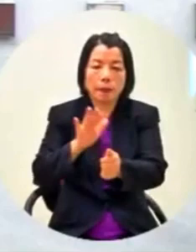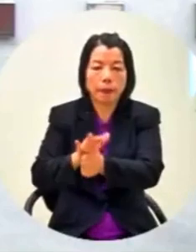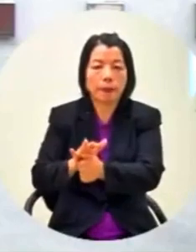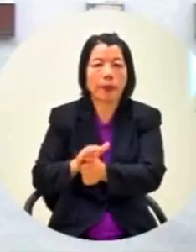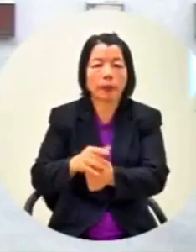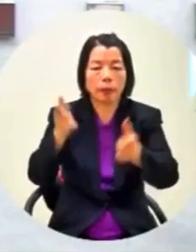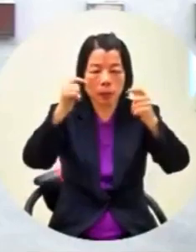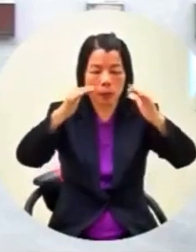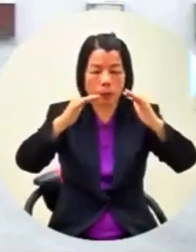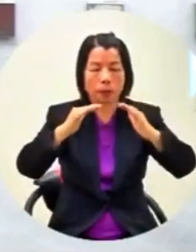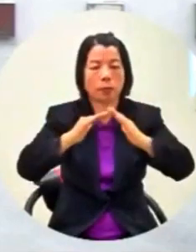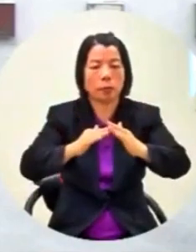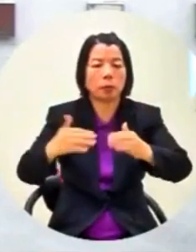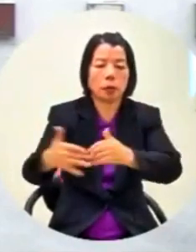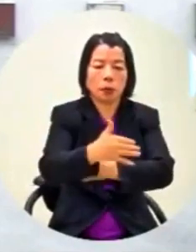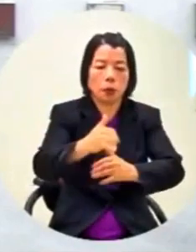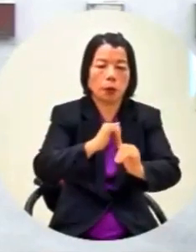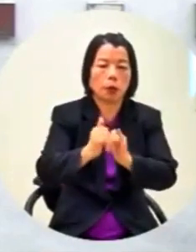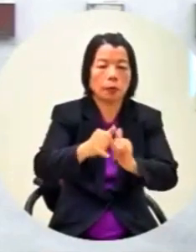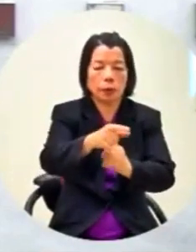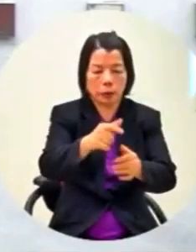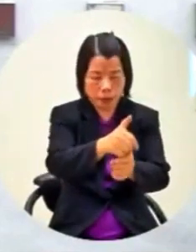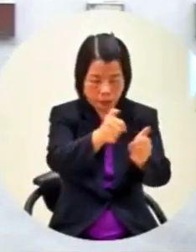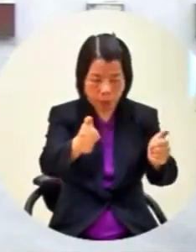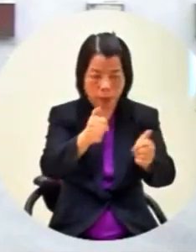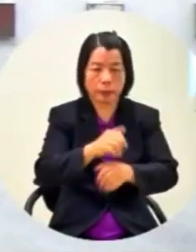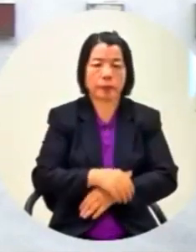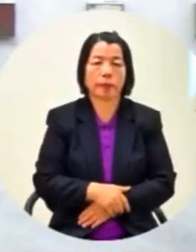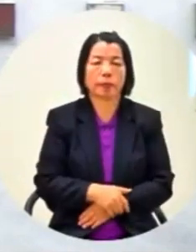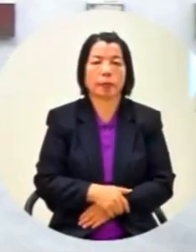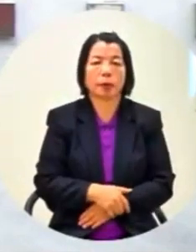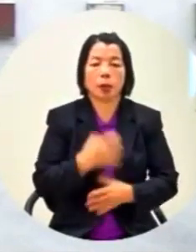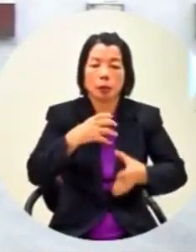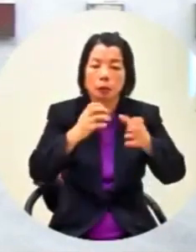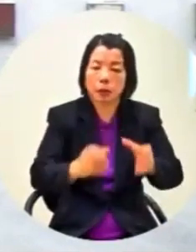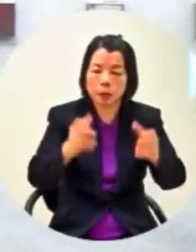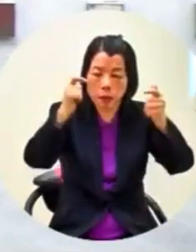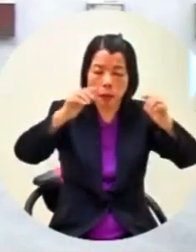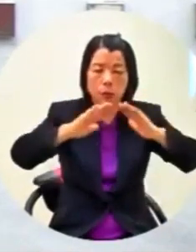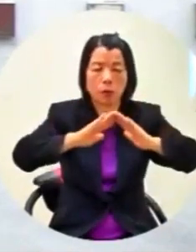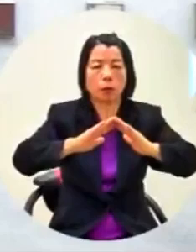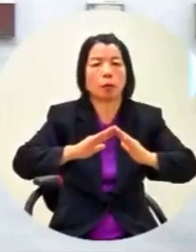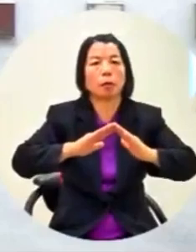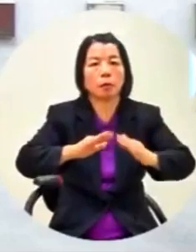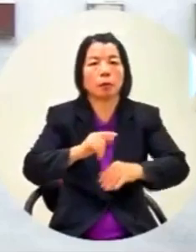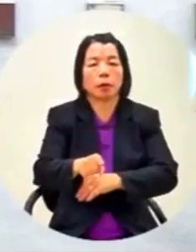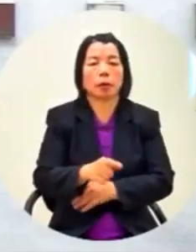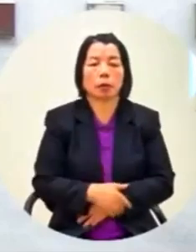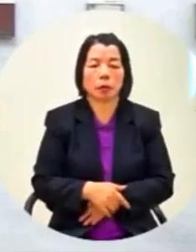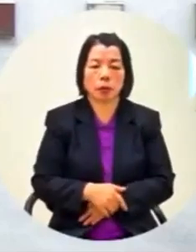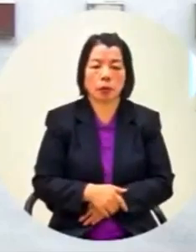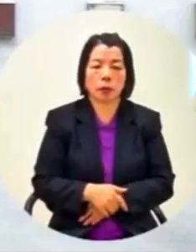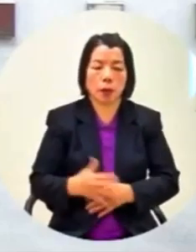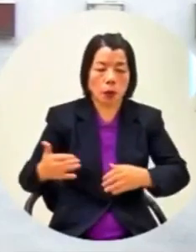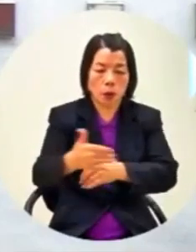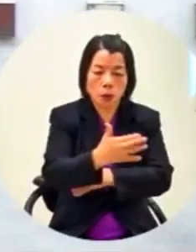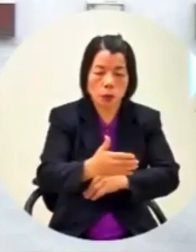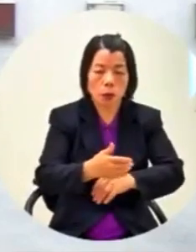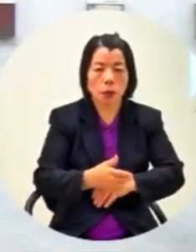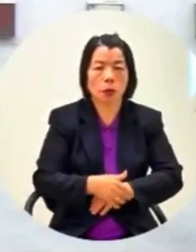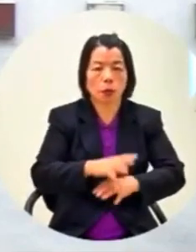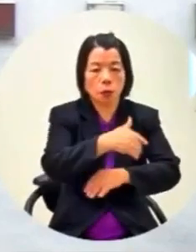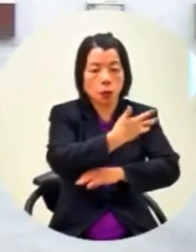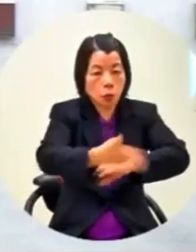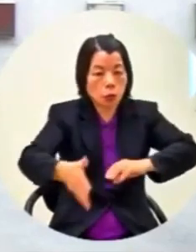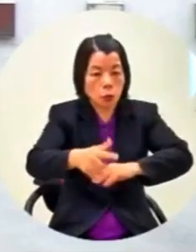我们都非常非常的感谢。另外我们也建置了高雄海味优质水产品的专区平台，以利民